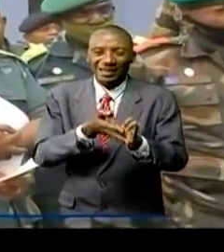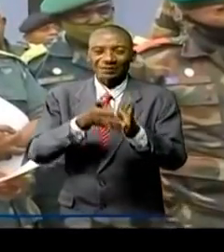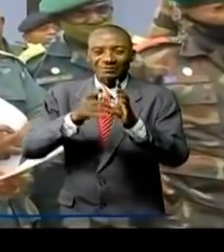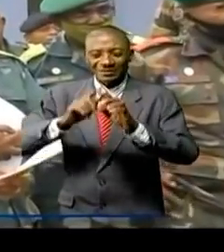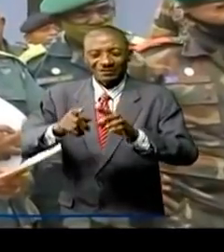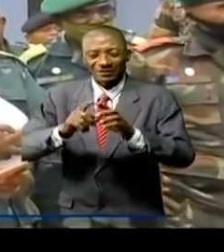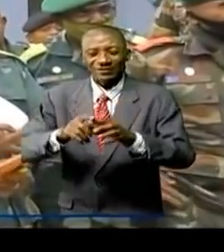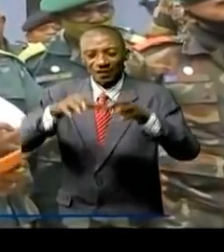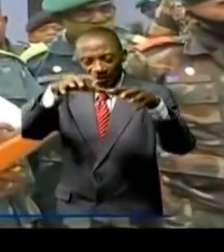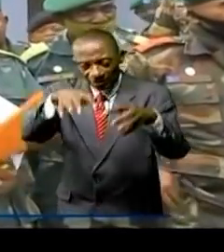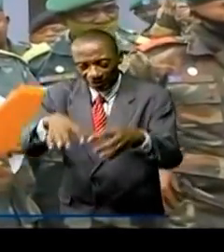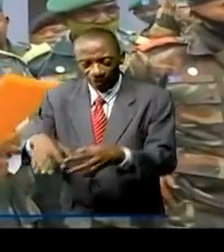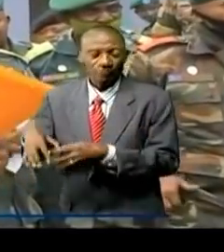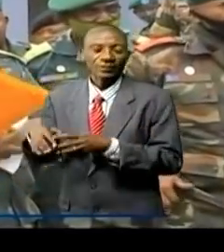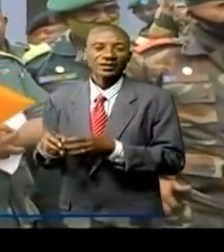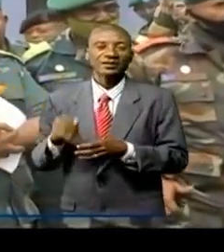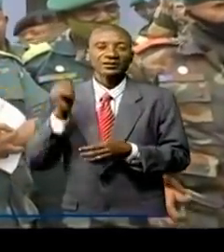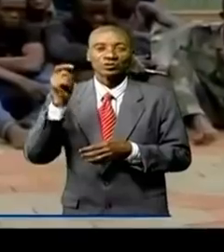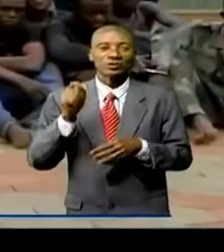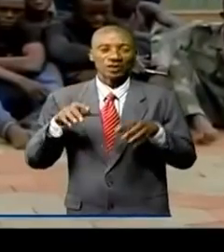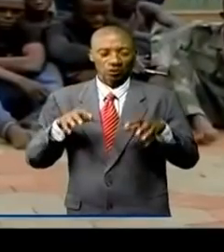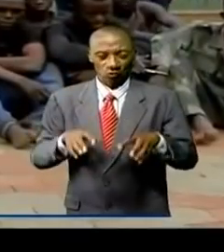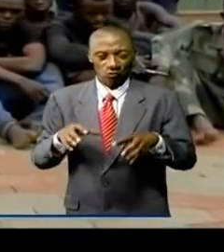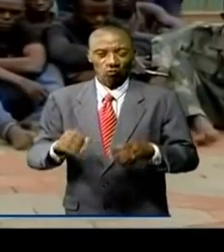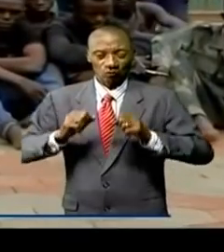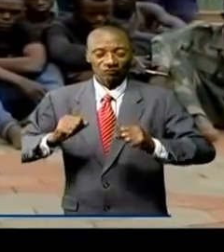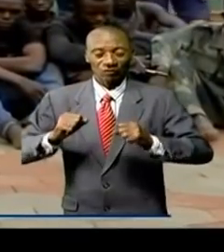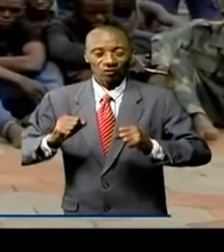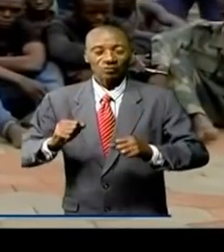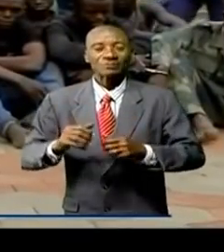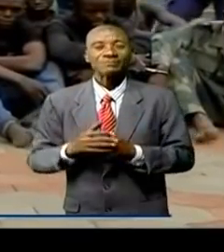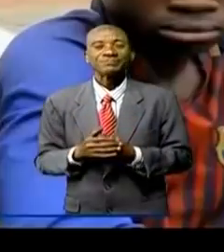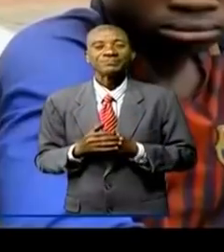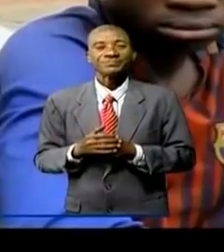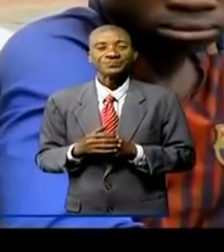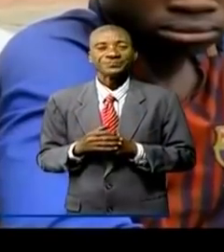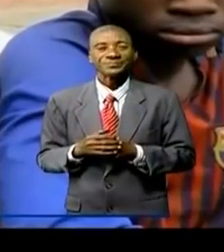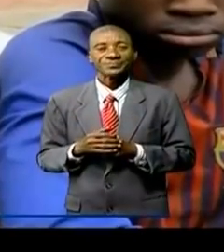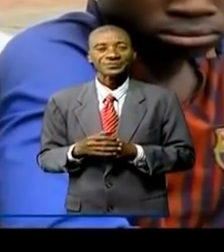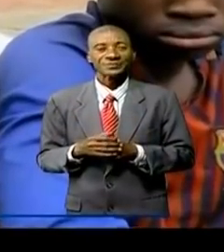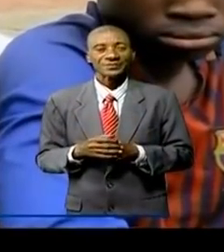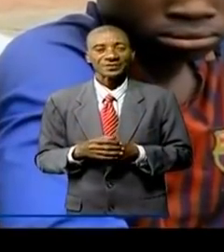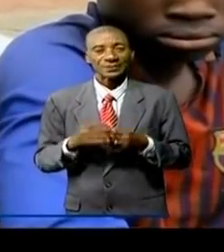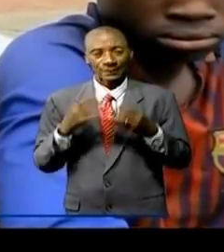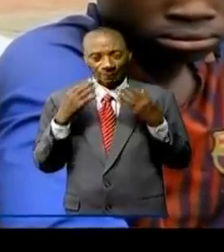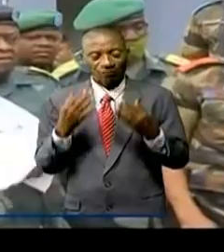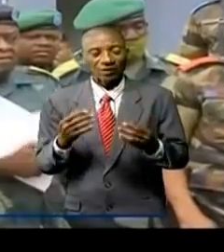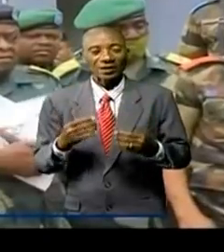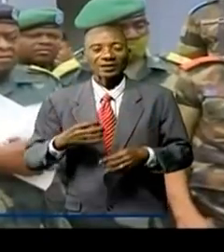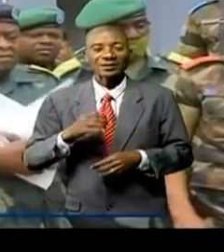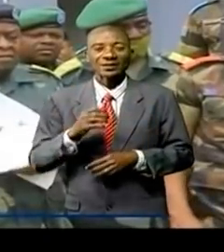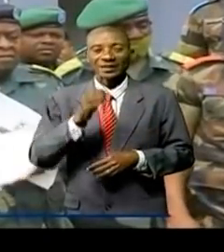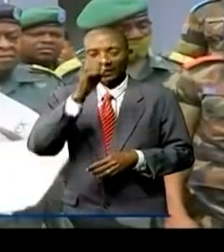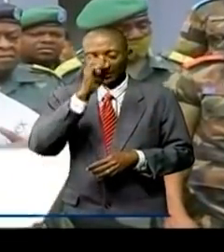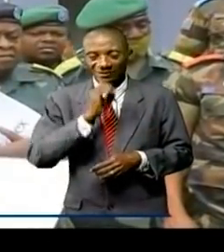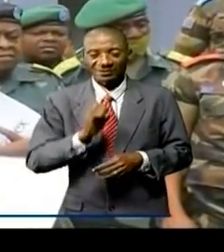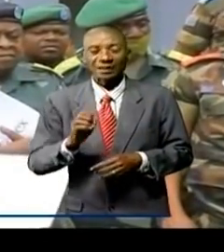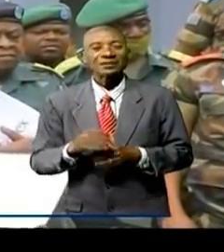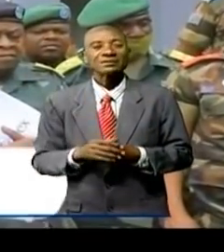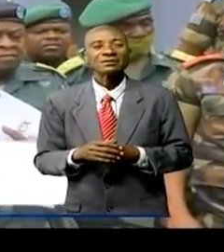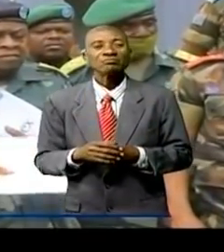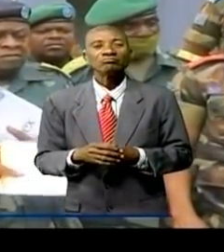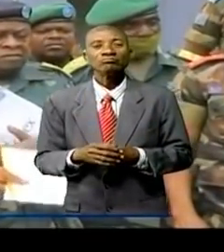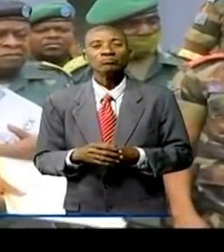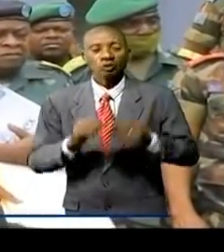le commissaire divisionnaire adjoint Ngoï Sengelwa Kio. Voilà, Excellence, les bandes qui ont terrorisé la